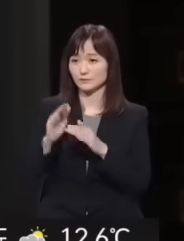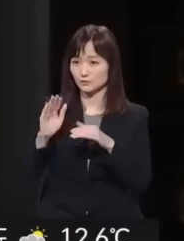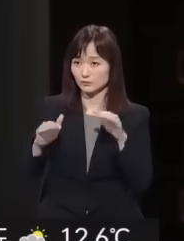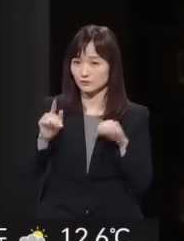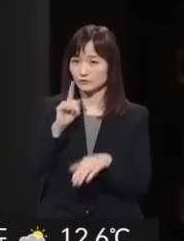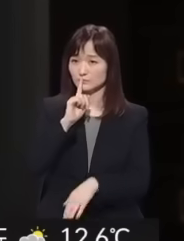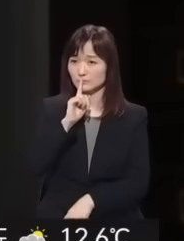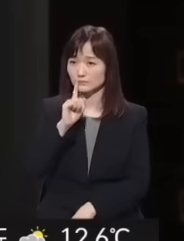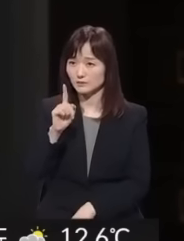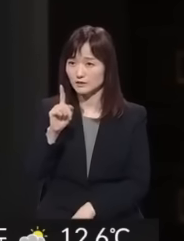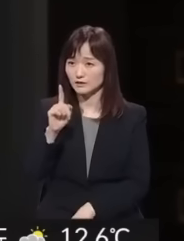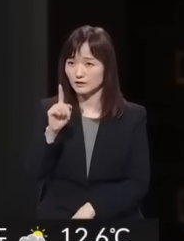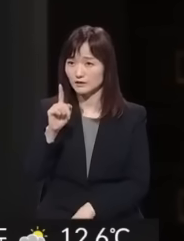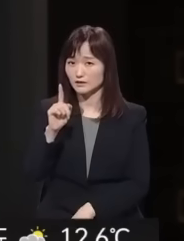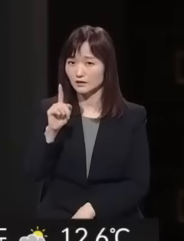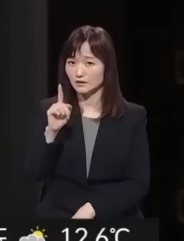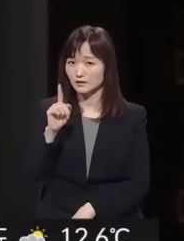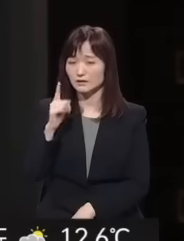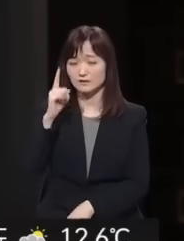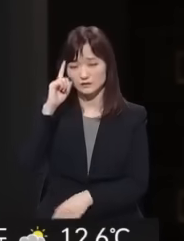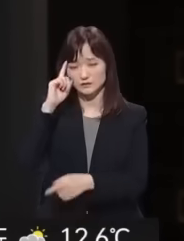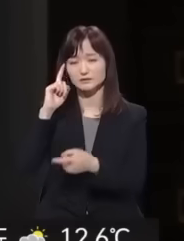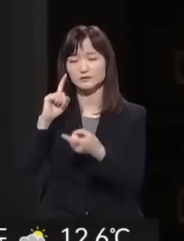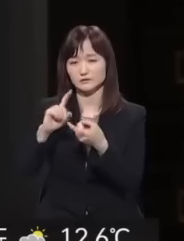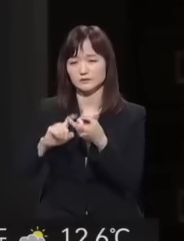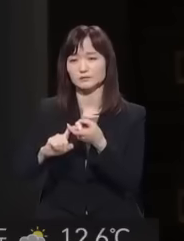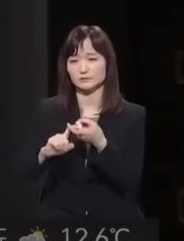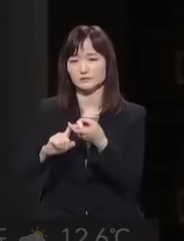증언이 보통 기사화가 되는데